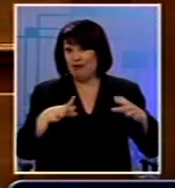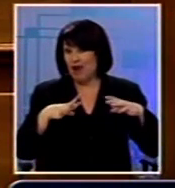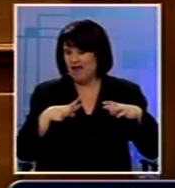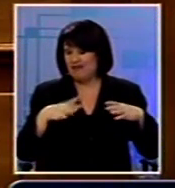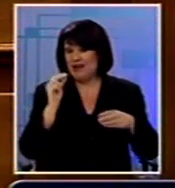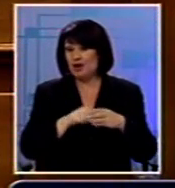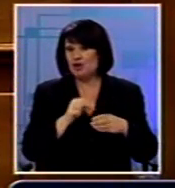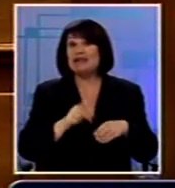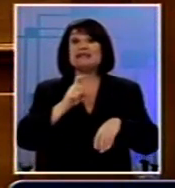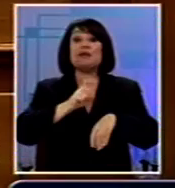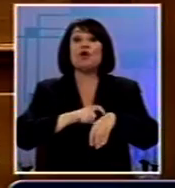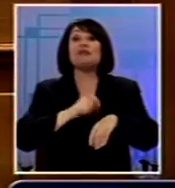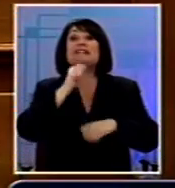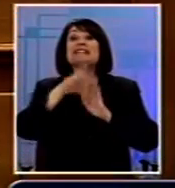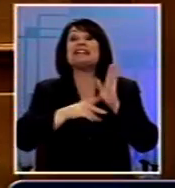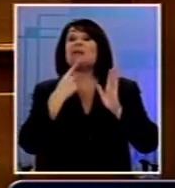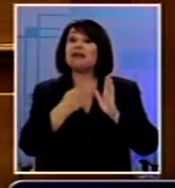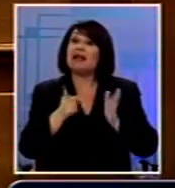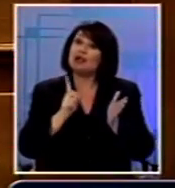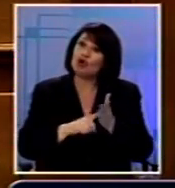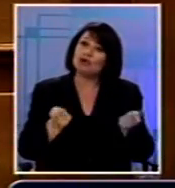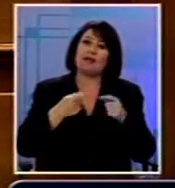εσάς, θα γίνουν όποτε το λέει το Σύνταγμα.